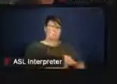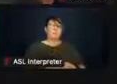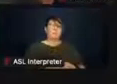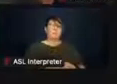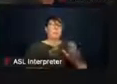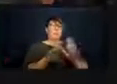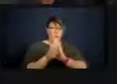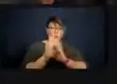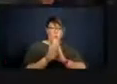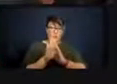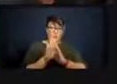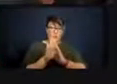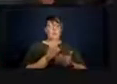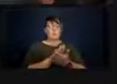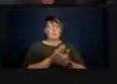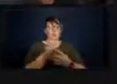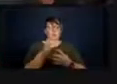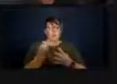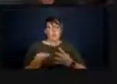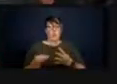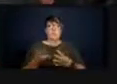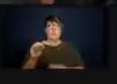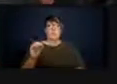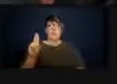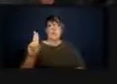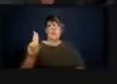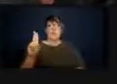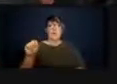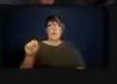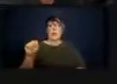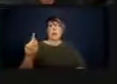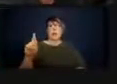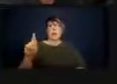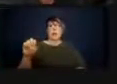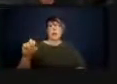mfumo wa kutuma maombi